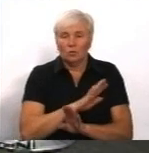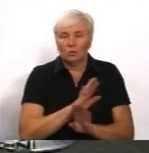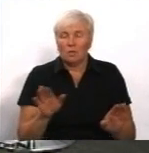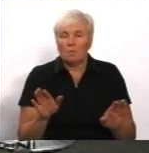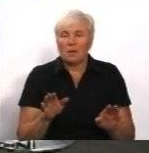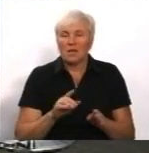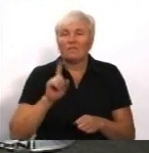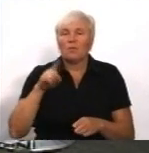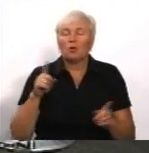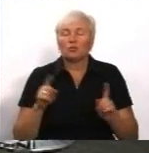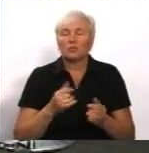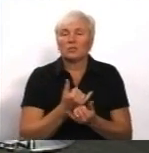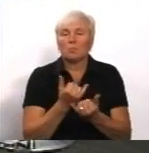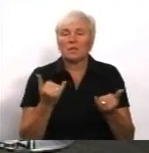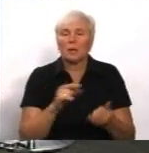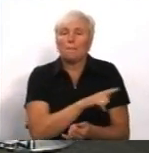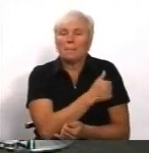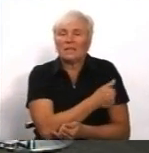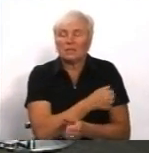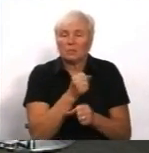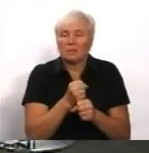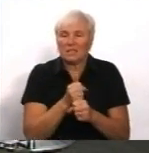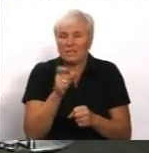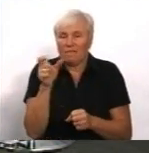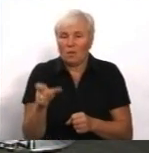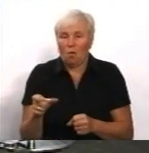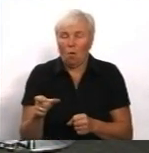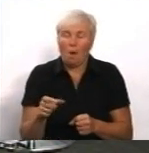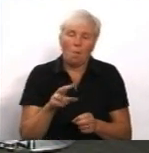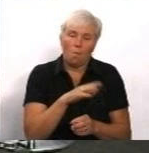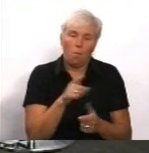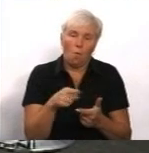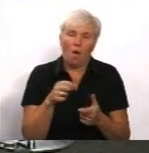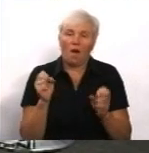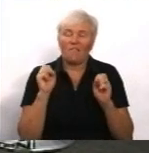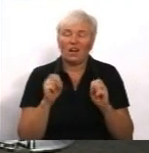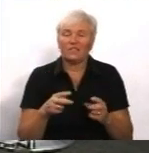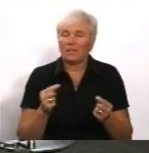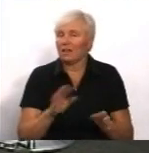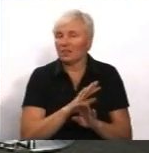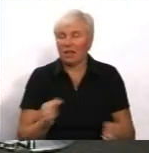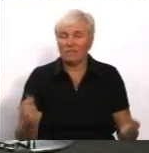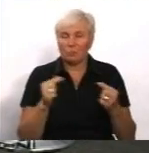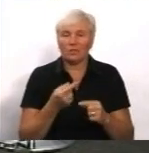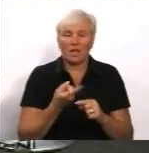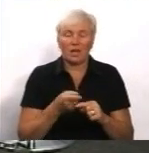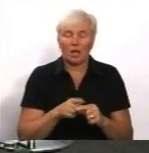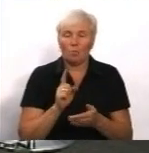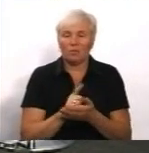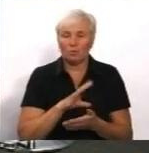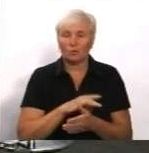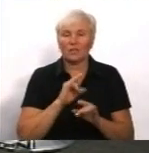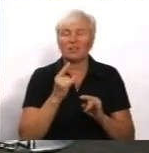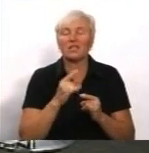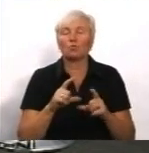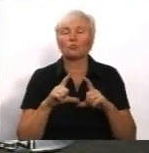вимог щодо забезпечення медичним працівником або його кваліфікація не відповідає тій, яка має бути в дитячих закладах. Тобто